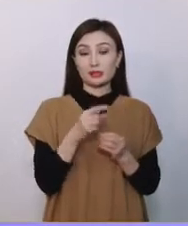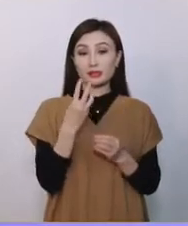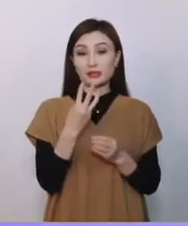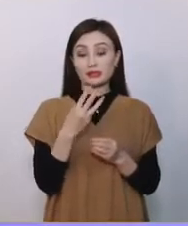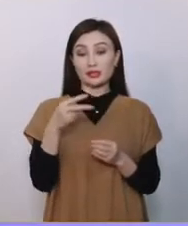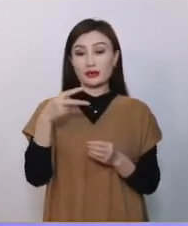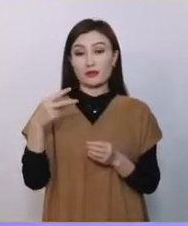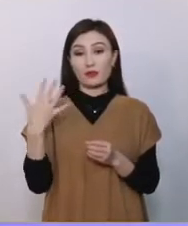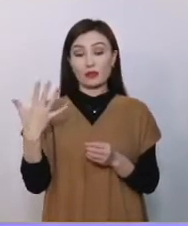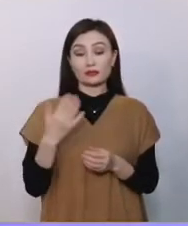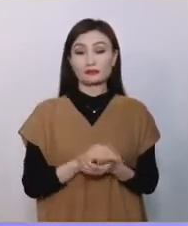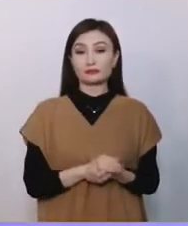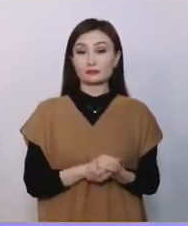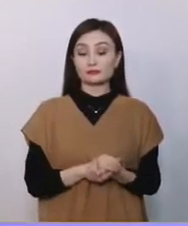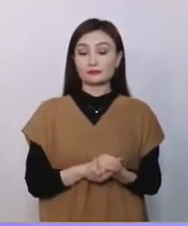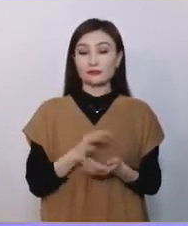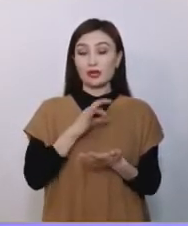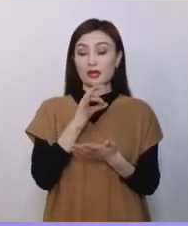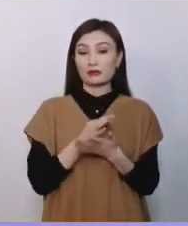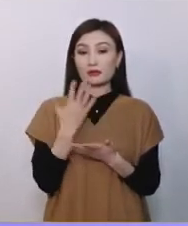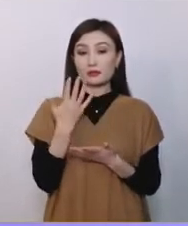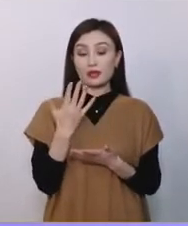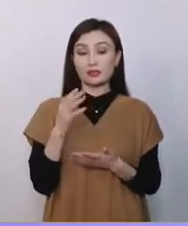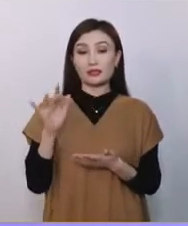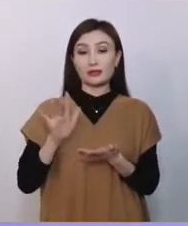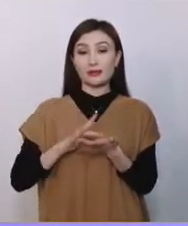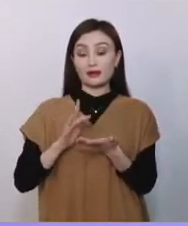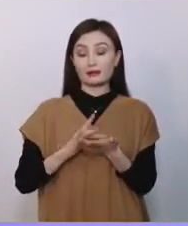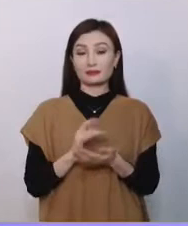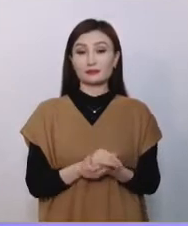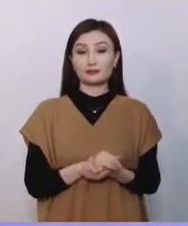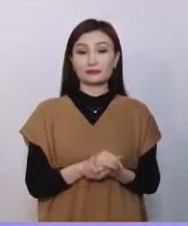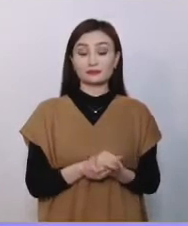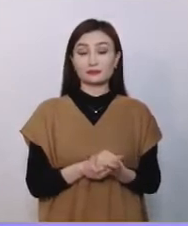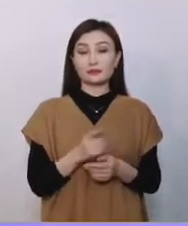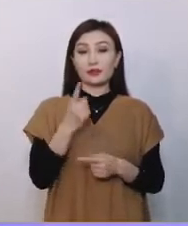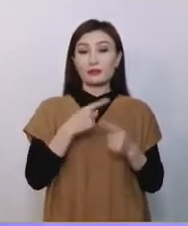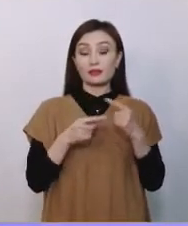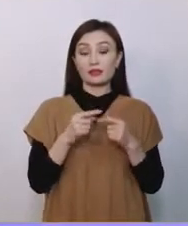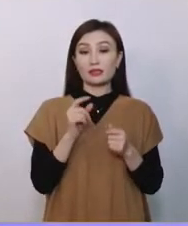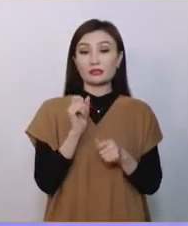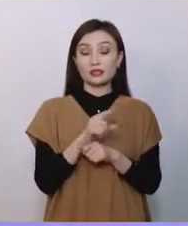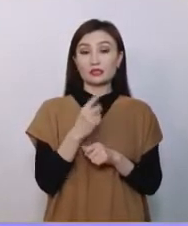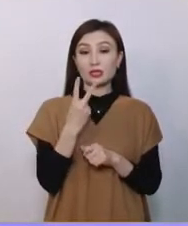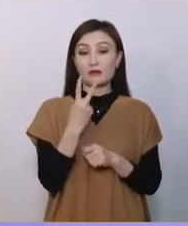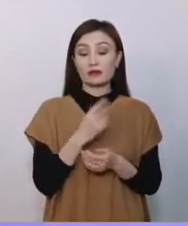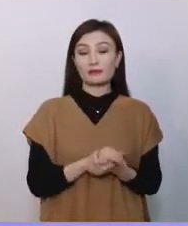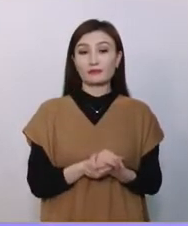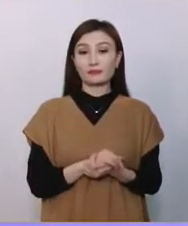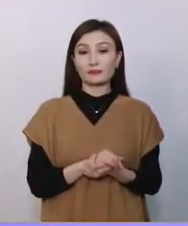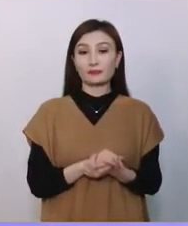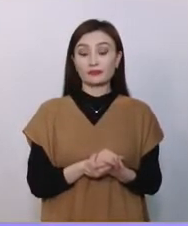3 равно 5 ответ 5 тетради обратная задача номер два